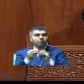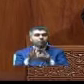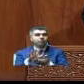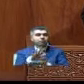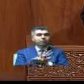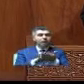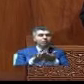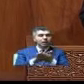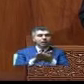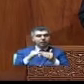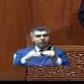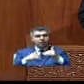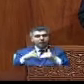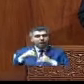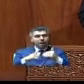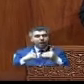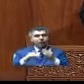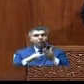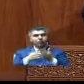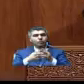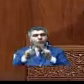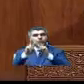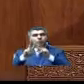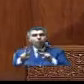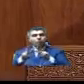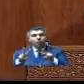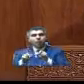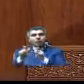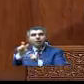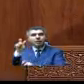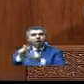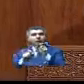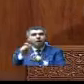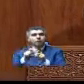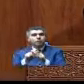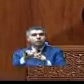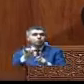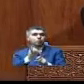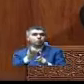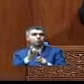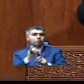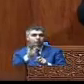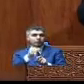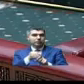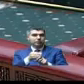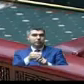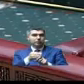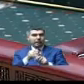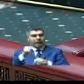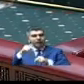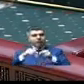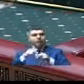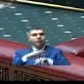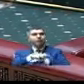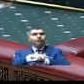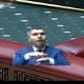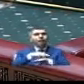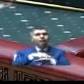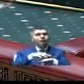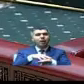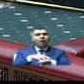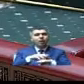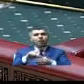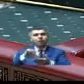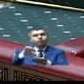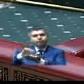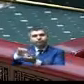الهيكلية القوية والتجهيزات الملائمة، فإن هذا المسار ما زال يخضع إلى تحكم جهات